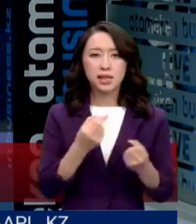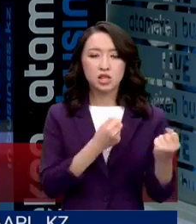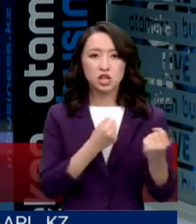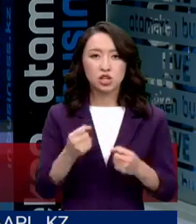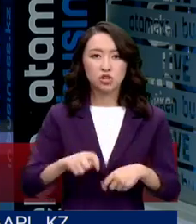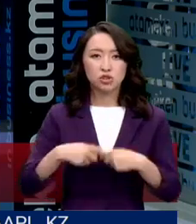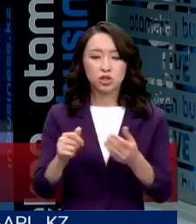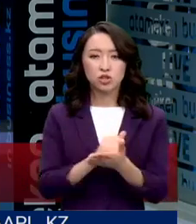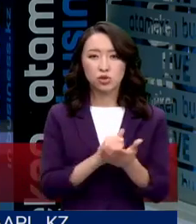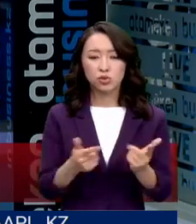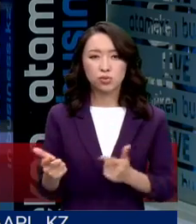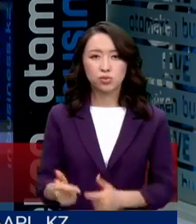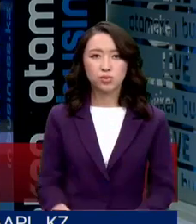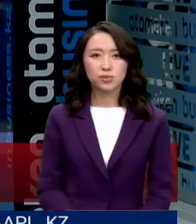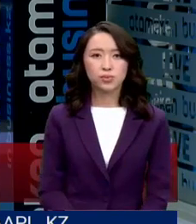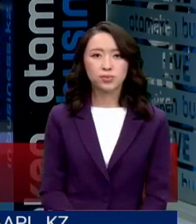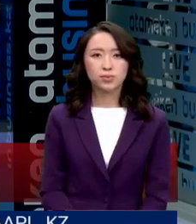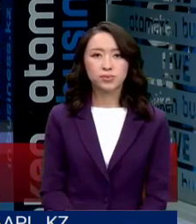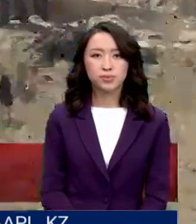объекта. Подробности в следующем сюжете.